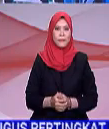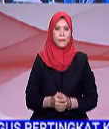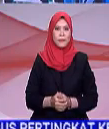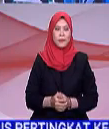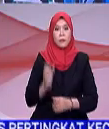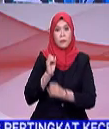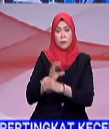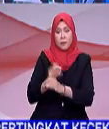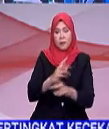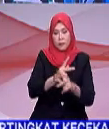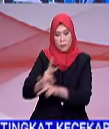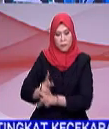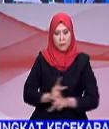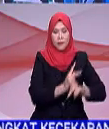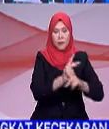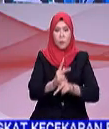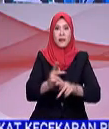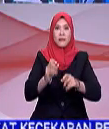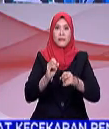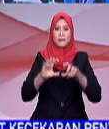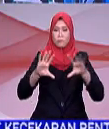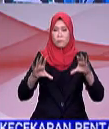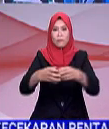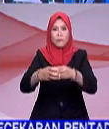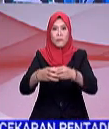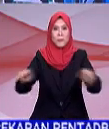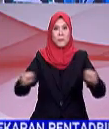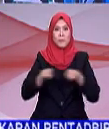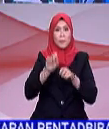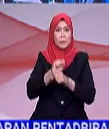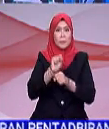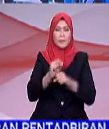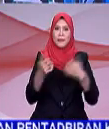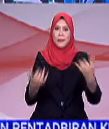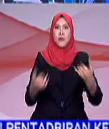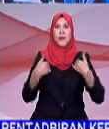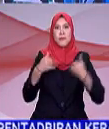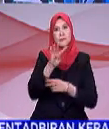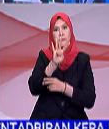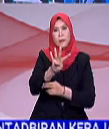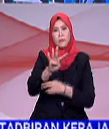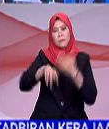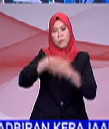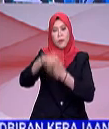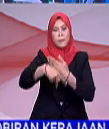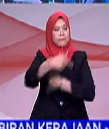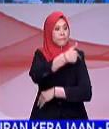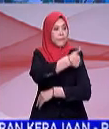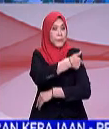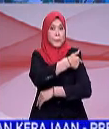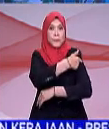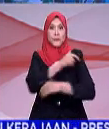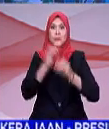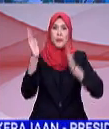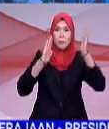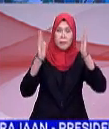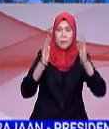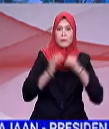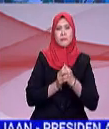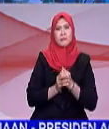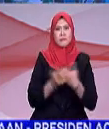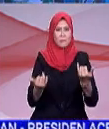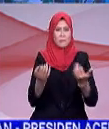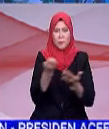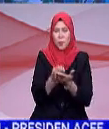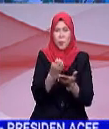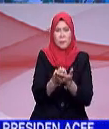dalam usaha mengawal kluster tempat kerja, Fasa 4 program imunisasi COVID-19 kebangsaan melibatkan sektor ekonomi